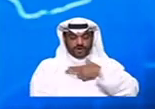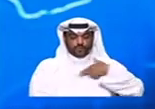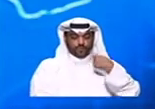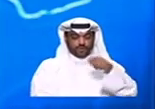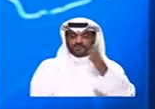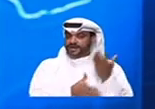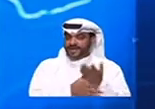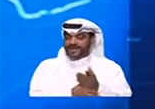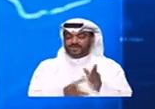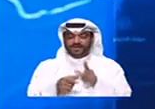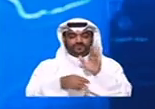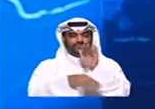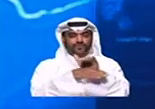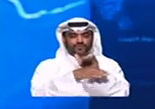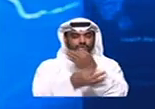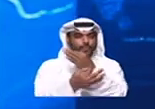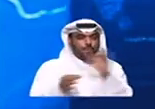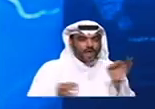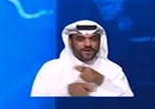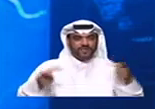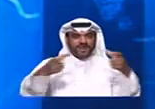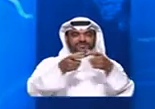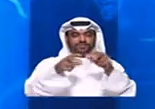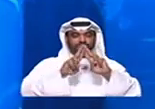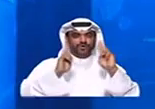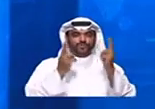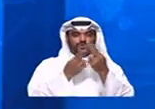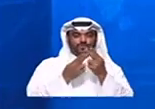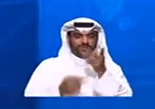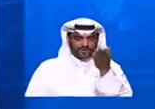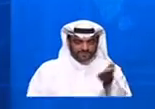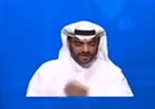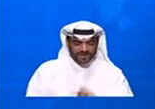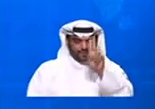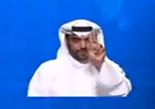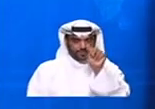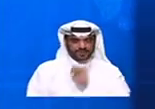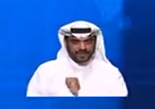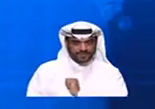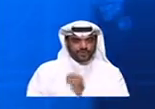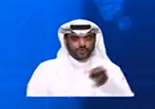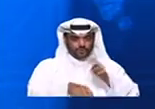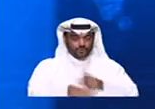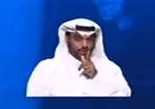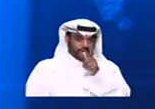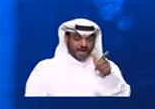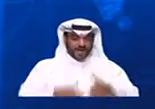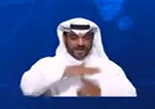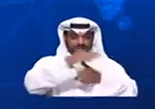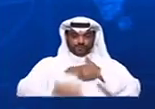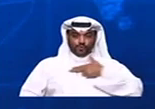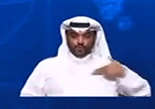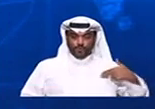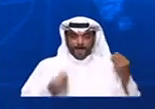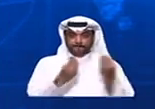الله في اجتماعات الدورة 74 للجمعية العامة للأمم المتحدة. هذا وقد اطمأن سمو رئيس